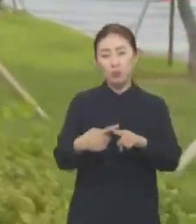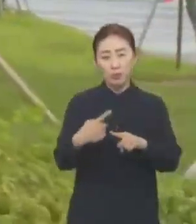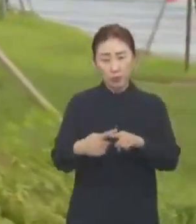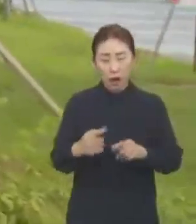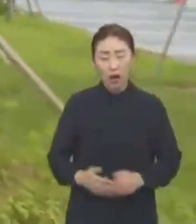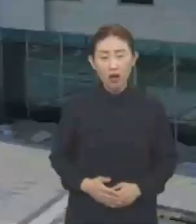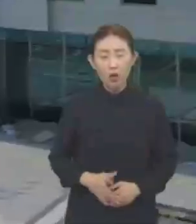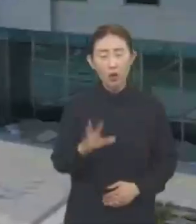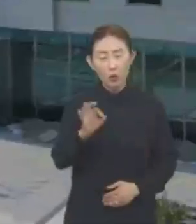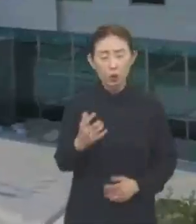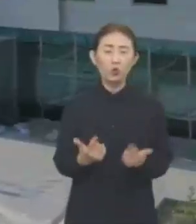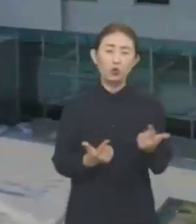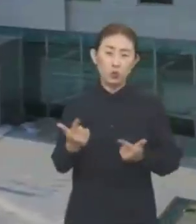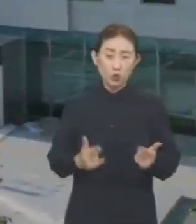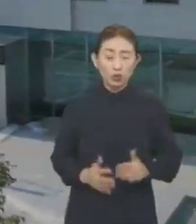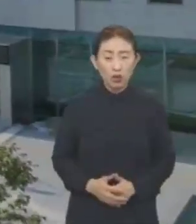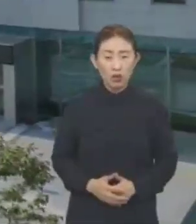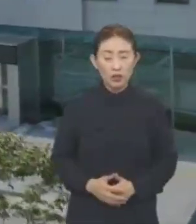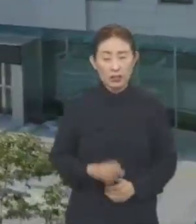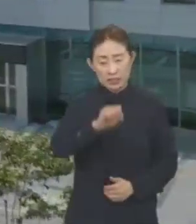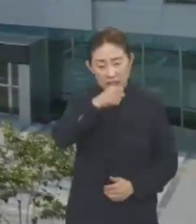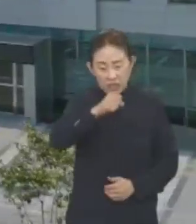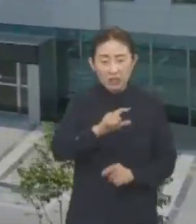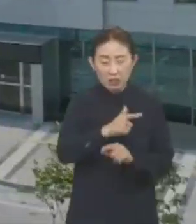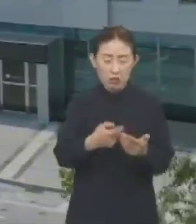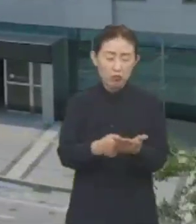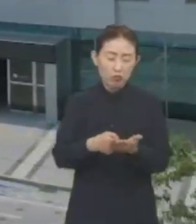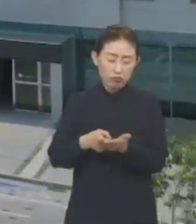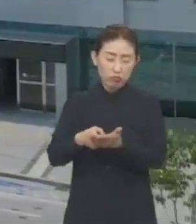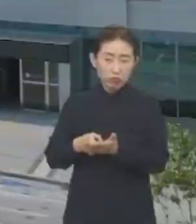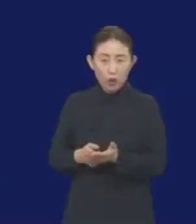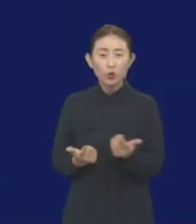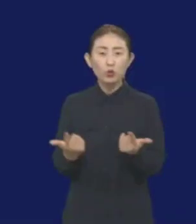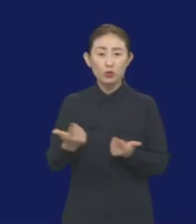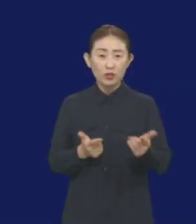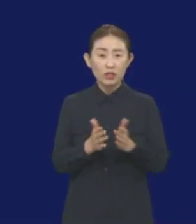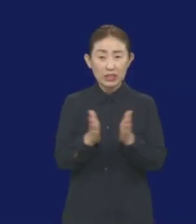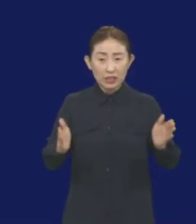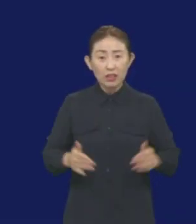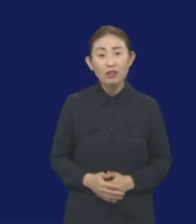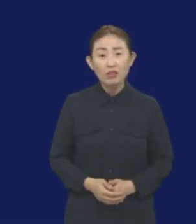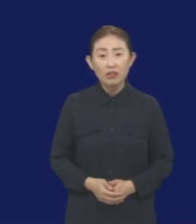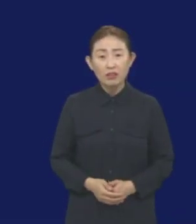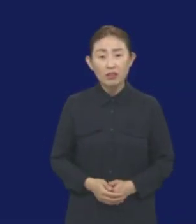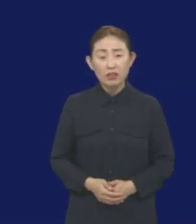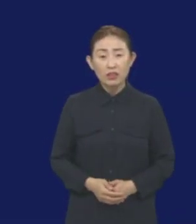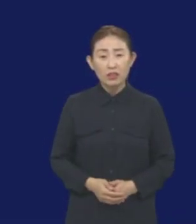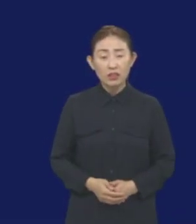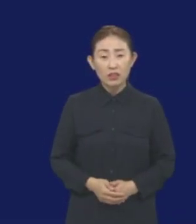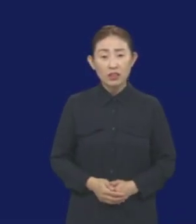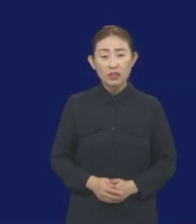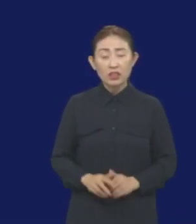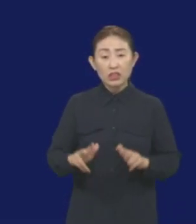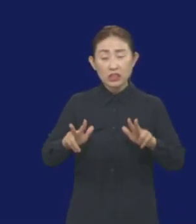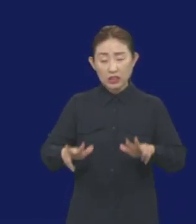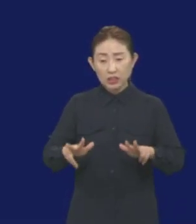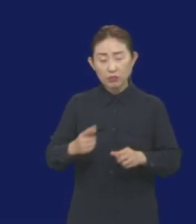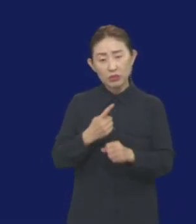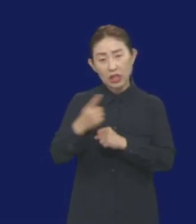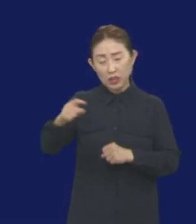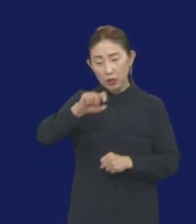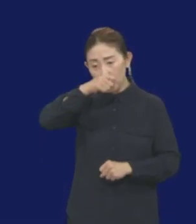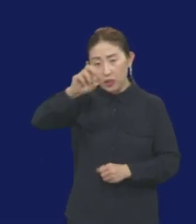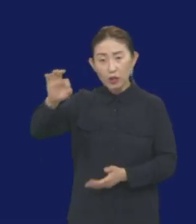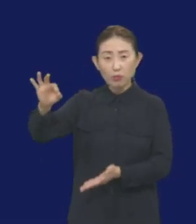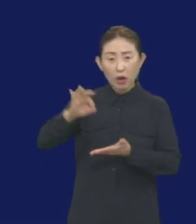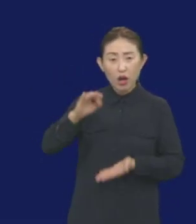재정 구조 조정을 통해 긴축 재정 운영에 들어가기로 했습니다. 전국적인 내년 지방교부금 감소 추정액은